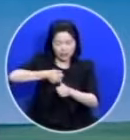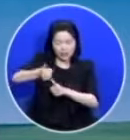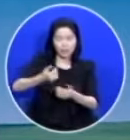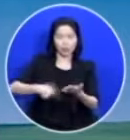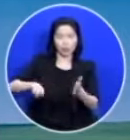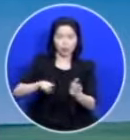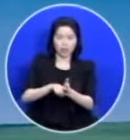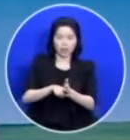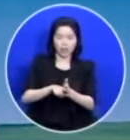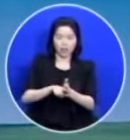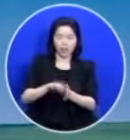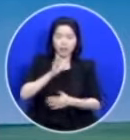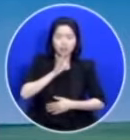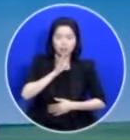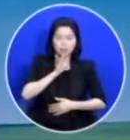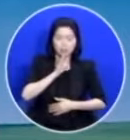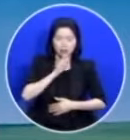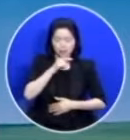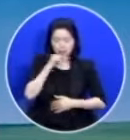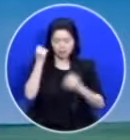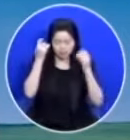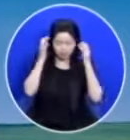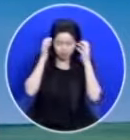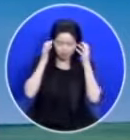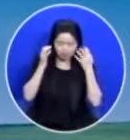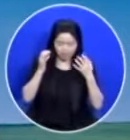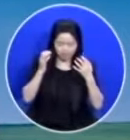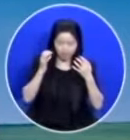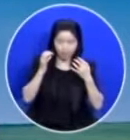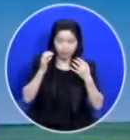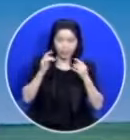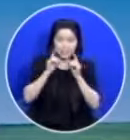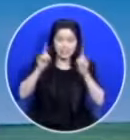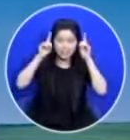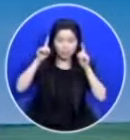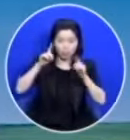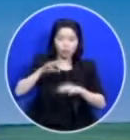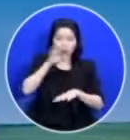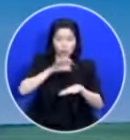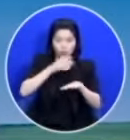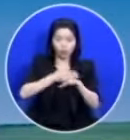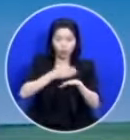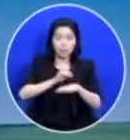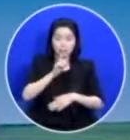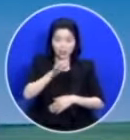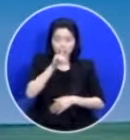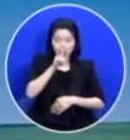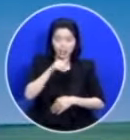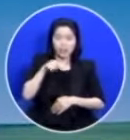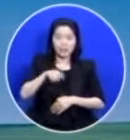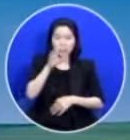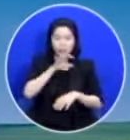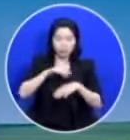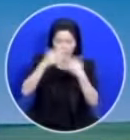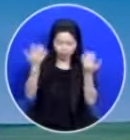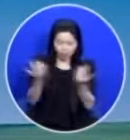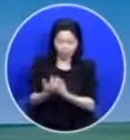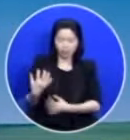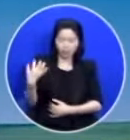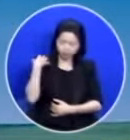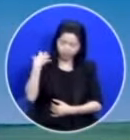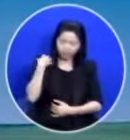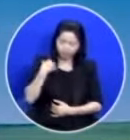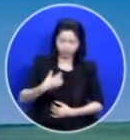위해 정말 피하는 훈련 지옥 훈련이라고 하나요 그런 훈련을 다 감당하고